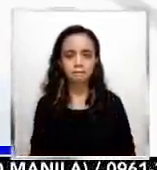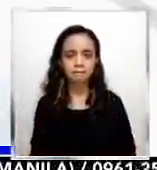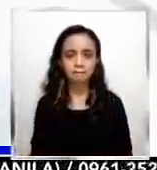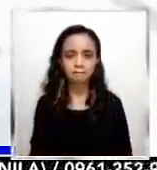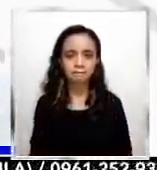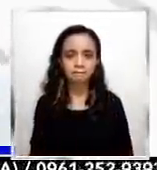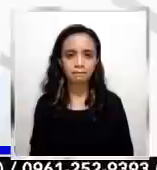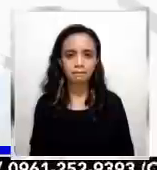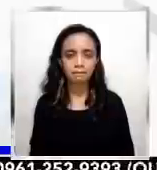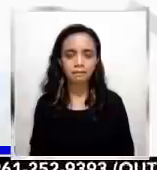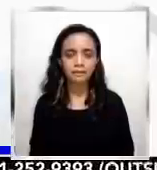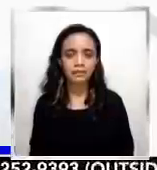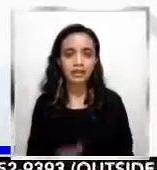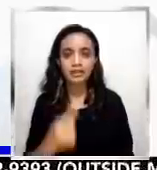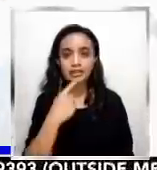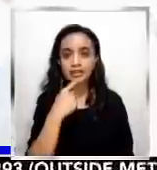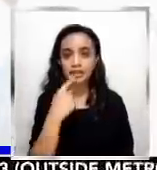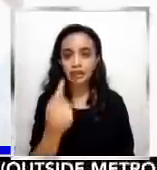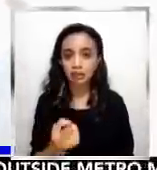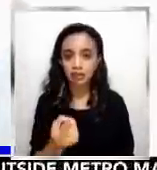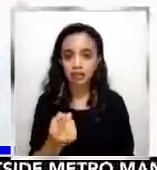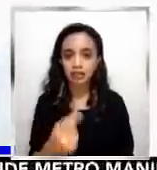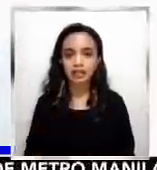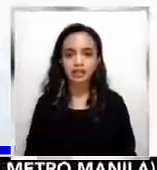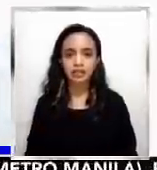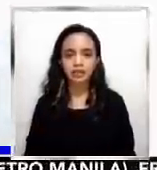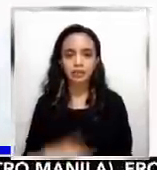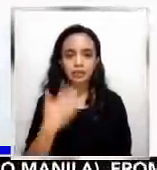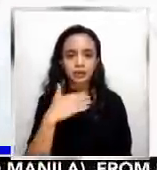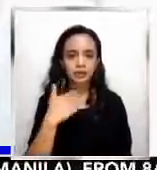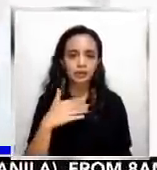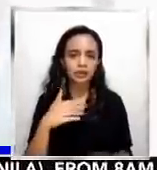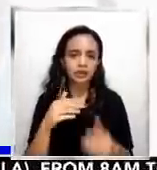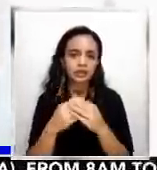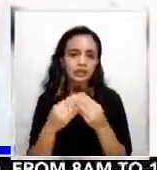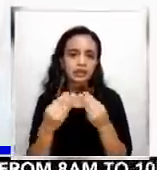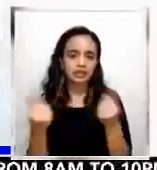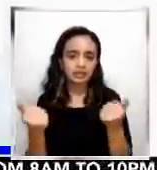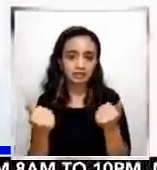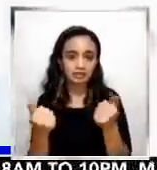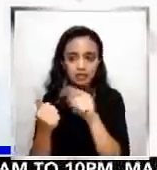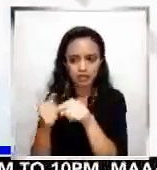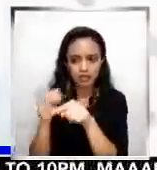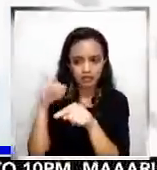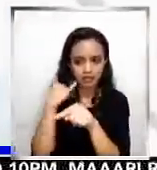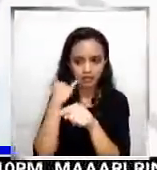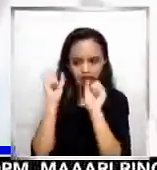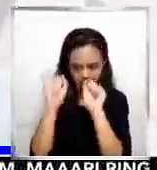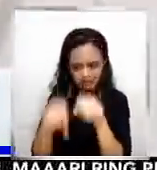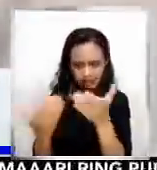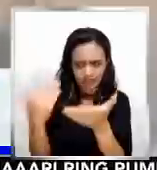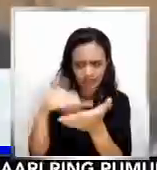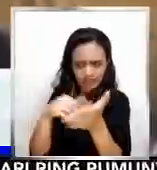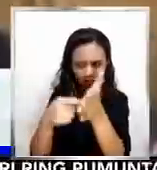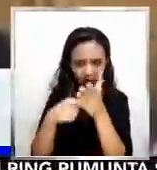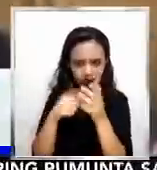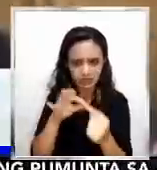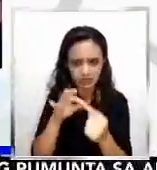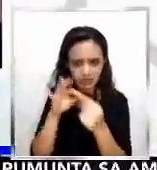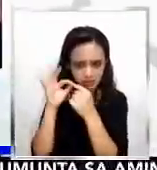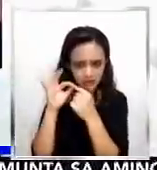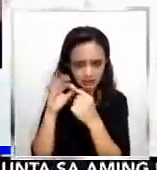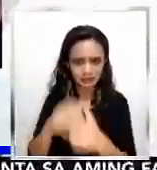Ika nga, sing your blues away. Jinky, pa isang special request naman dyan.